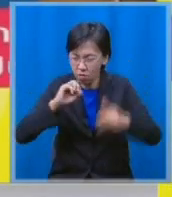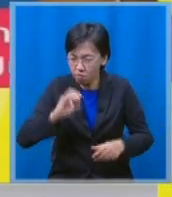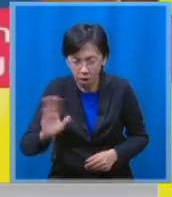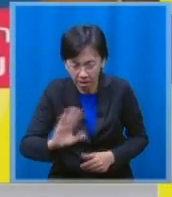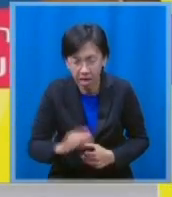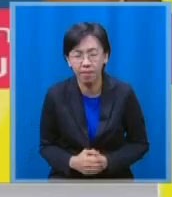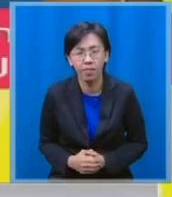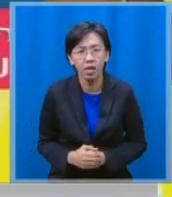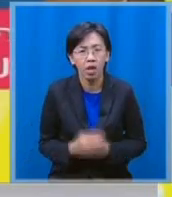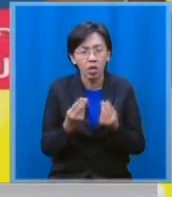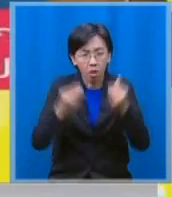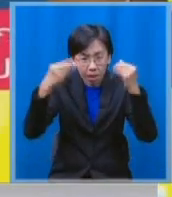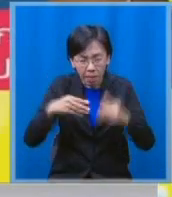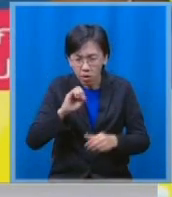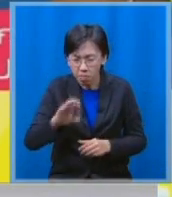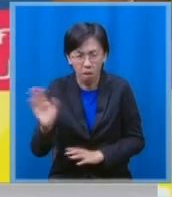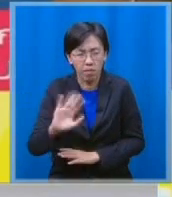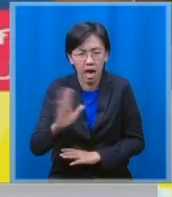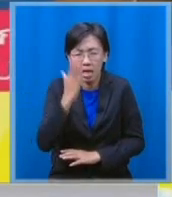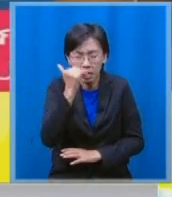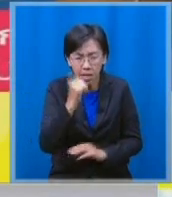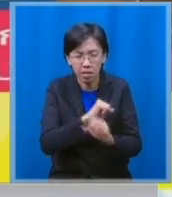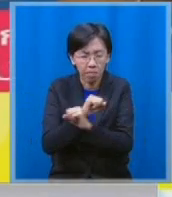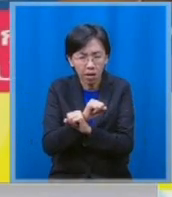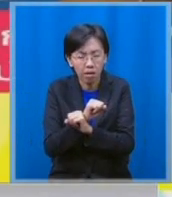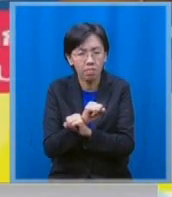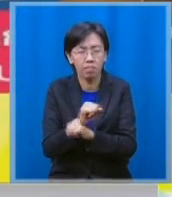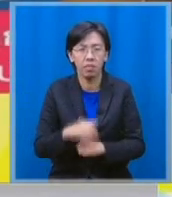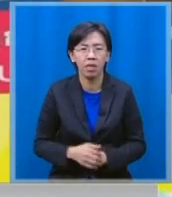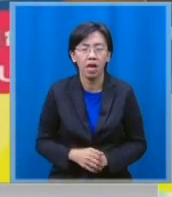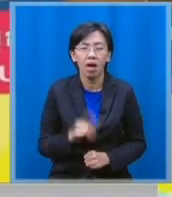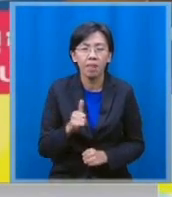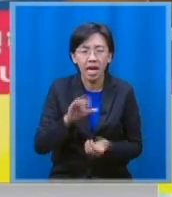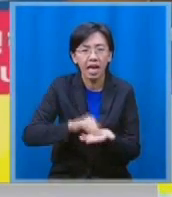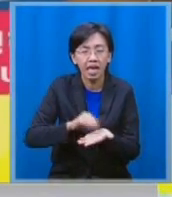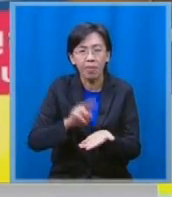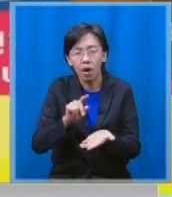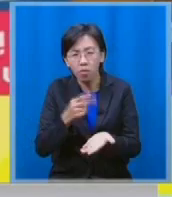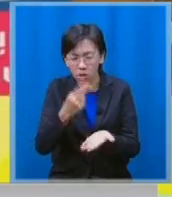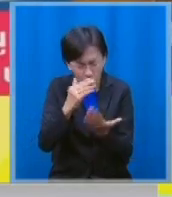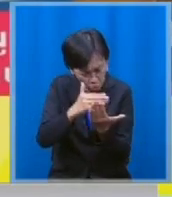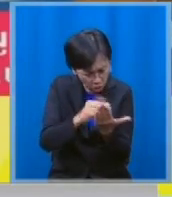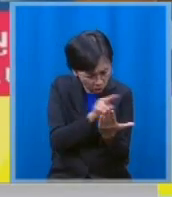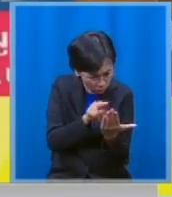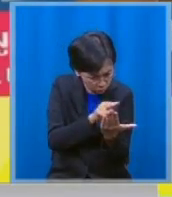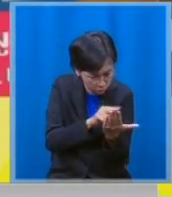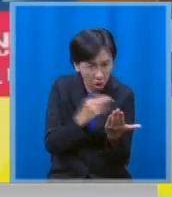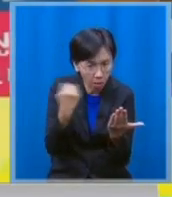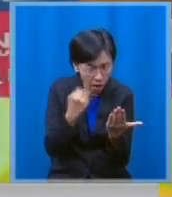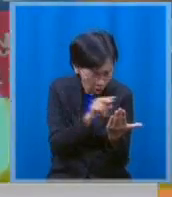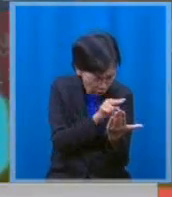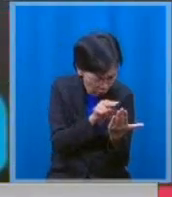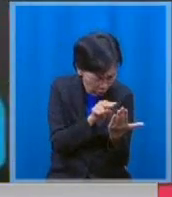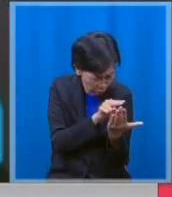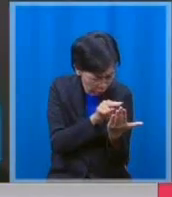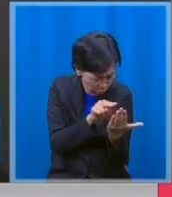ซึ่งเป็นข้อมูลสำคัญในการทำธุรกรรมทุกประเภทรวมถึงการอ่านข้อความอย่างละเอียดรอบคอบทุกครั้งก่อนที่เรา